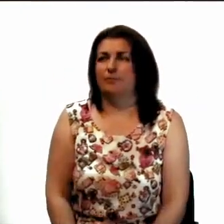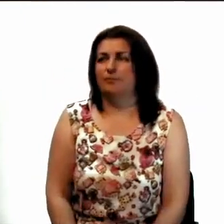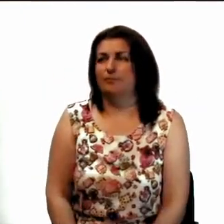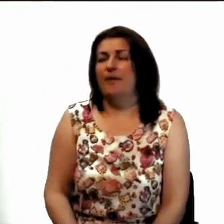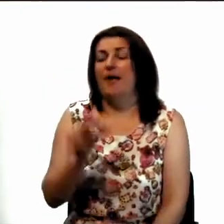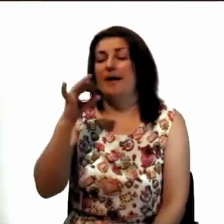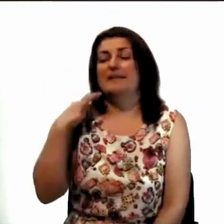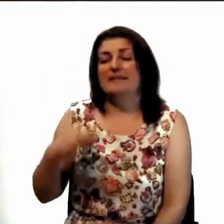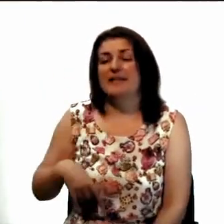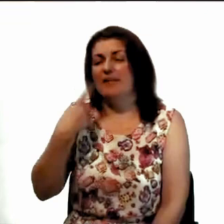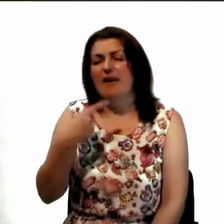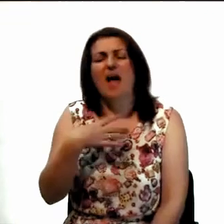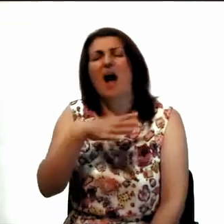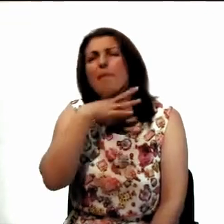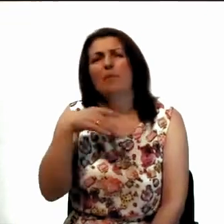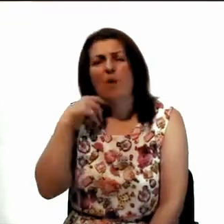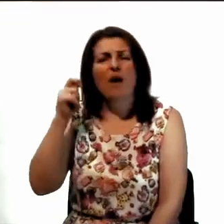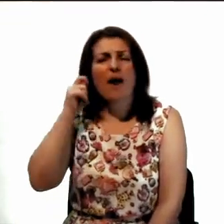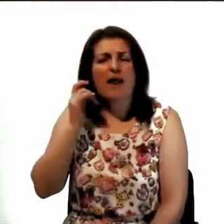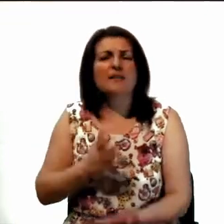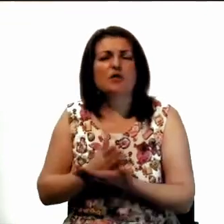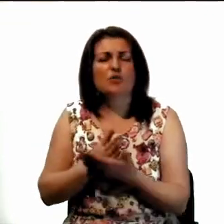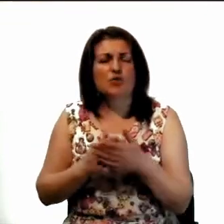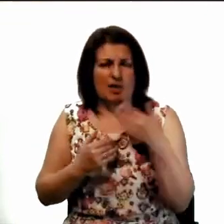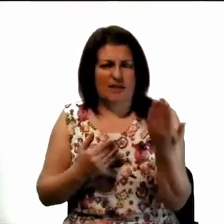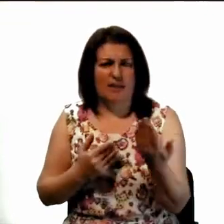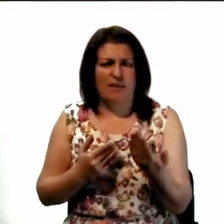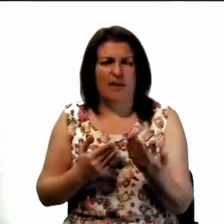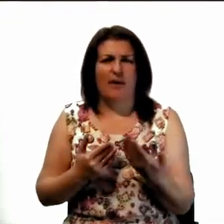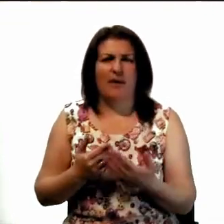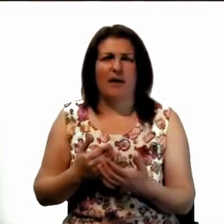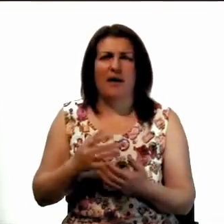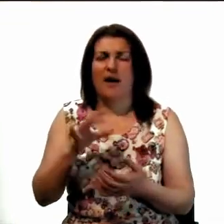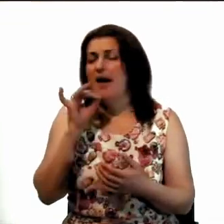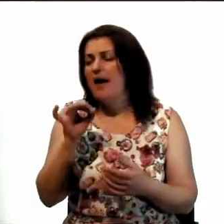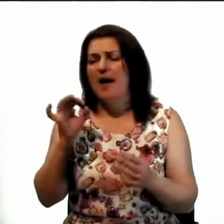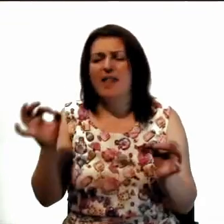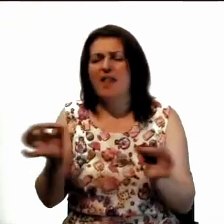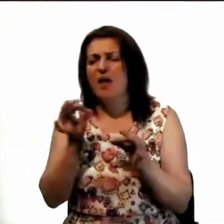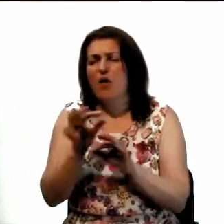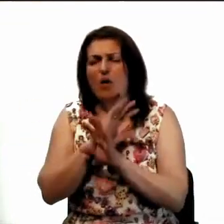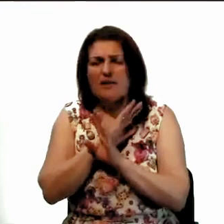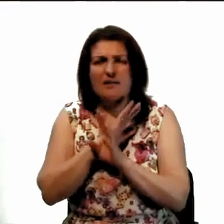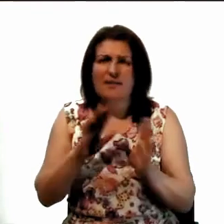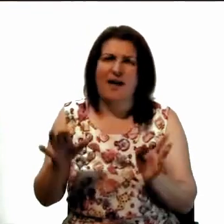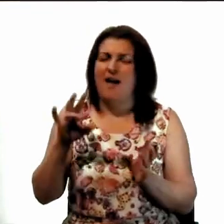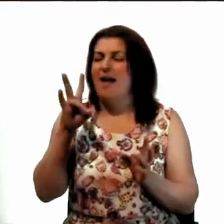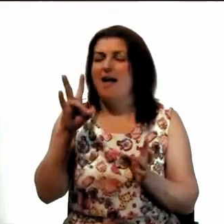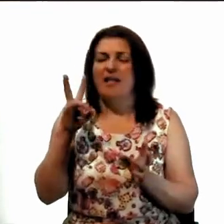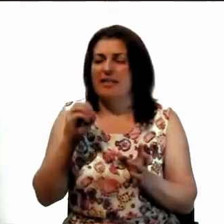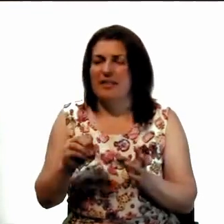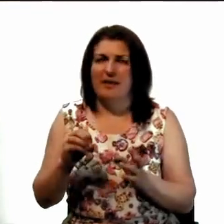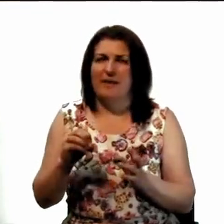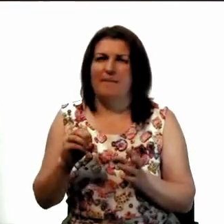И сын говорит, я много лет служил тебе и никогда не